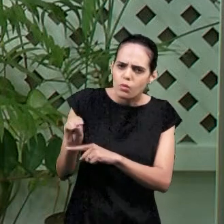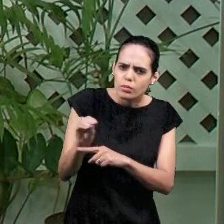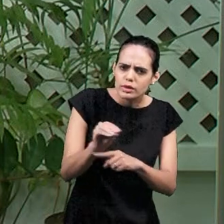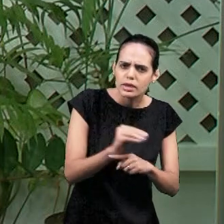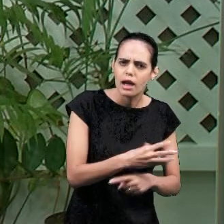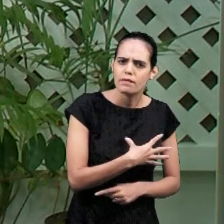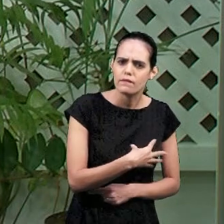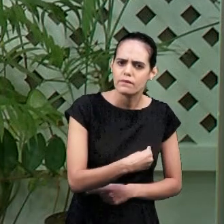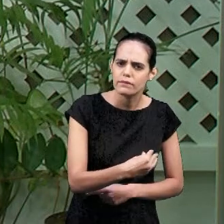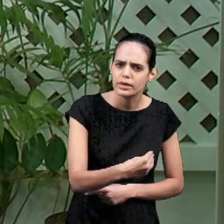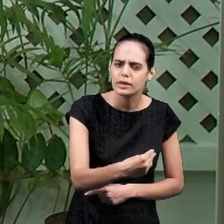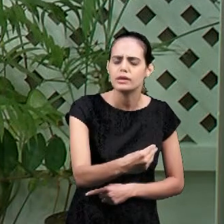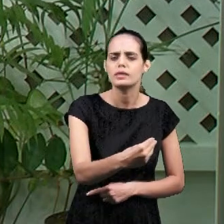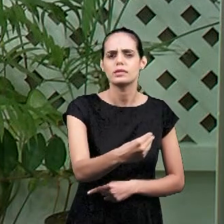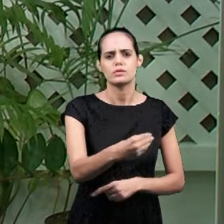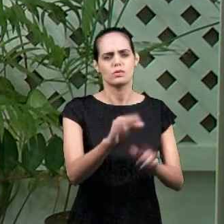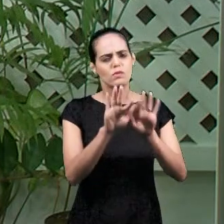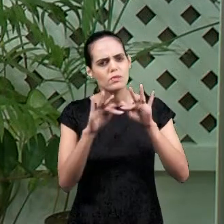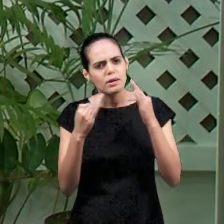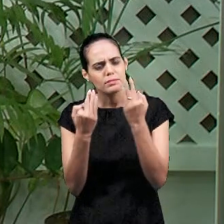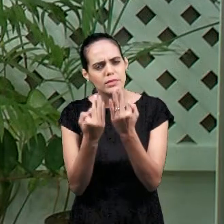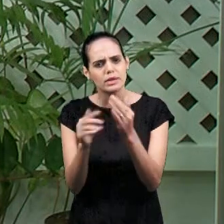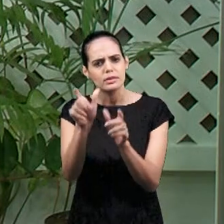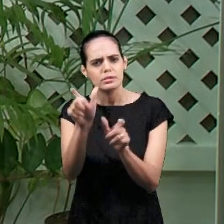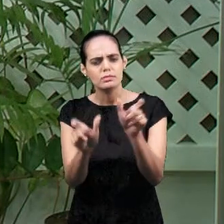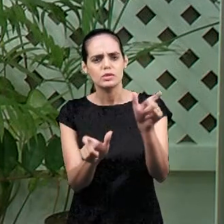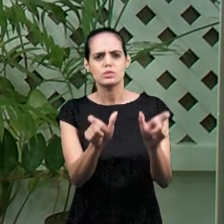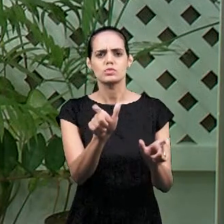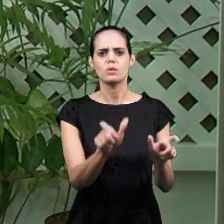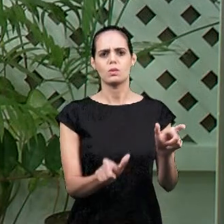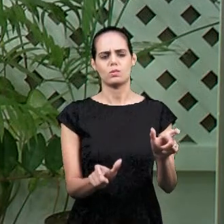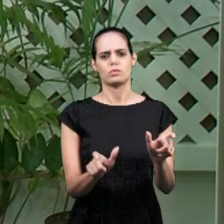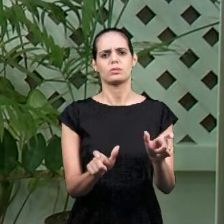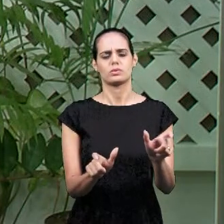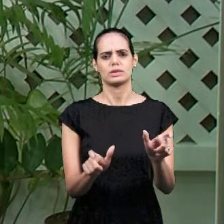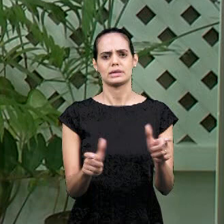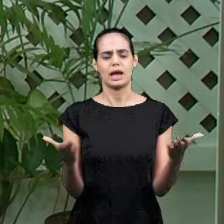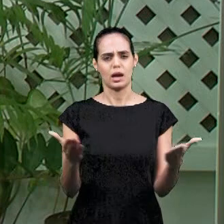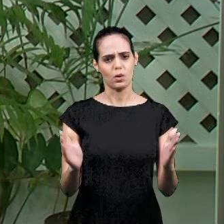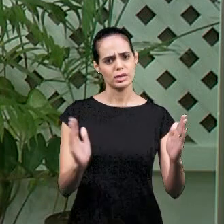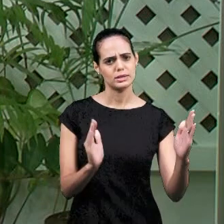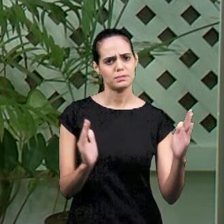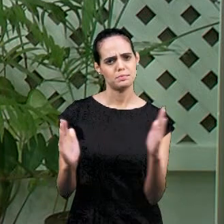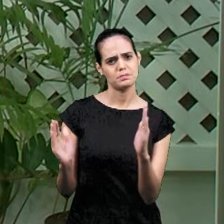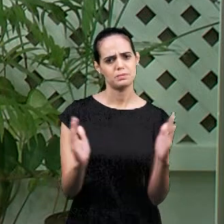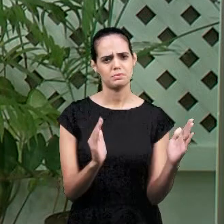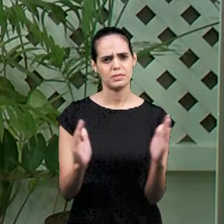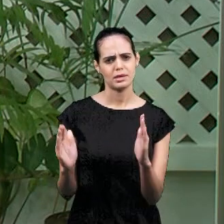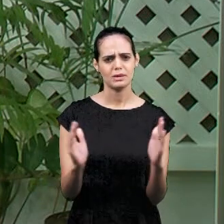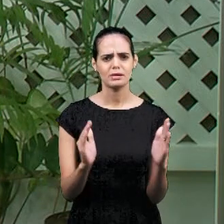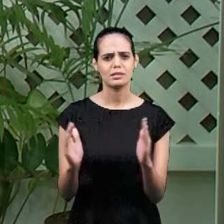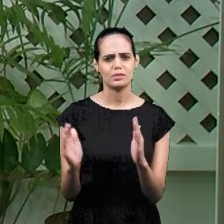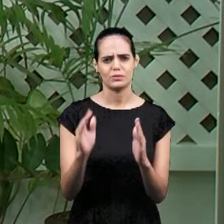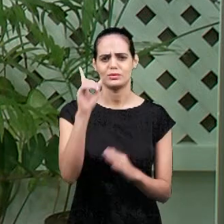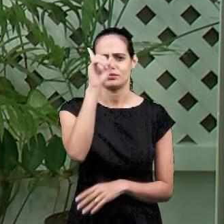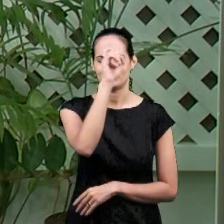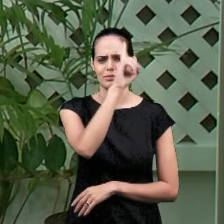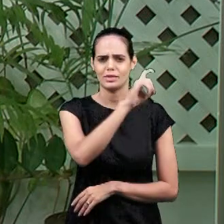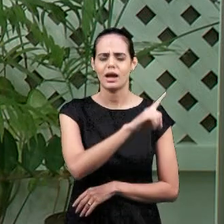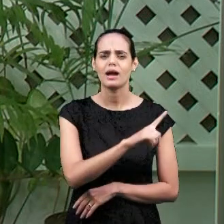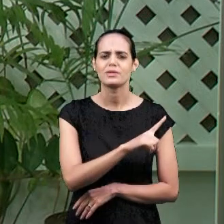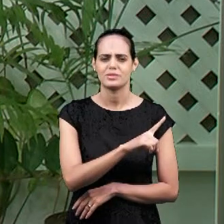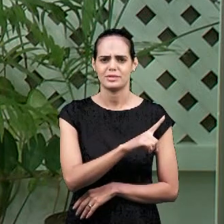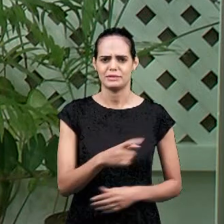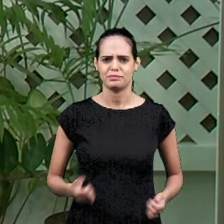Ou il y a le besoin pour prendre soin des enfants, la famille. Donc,